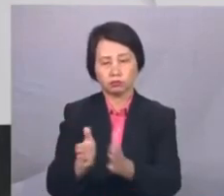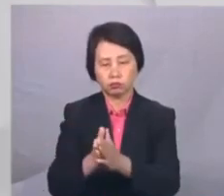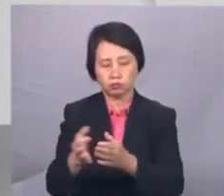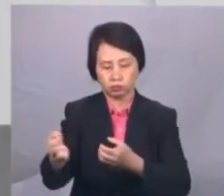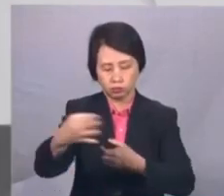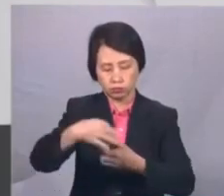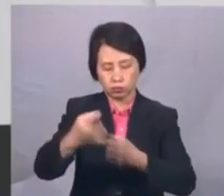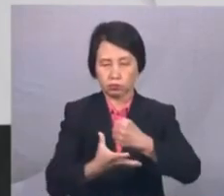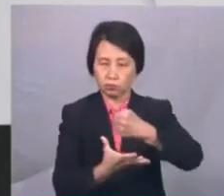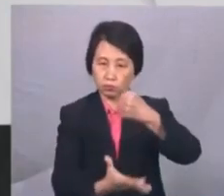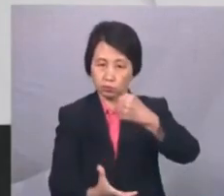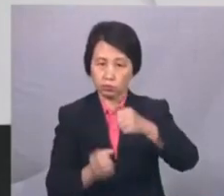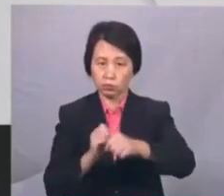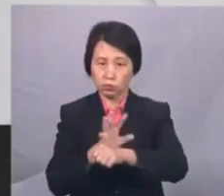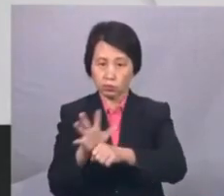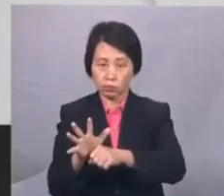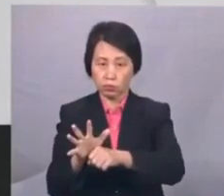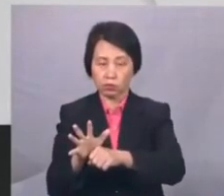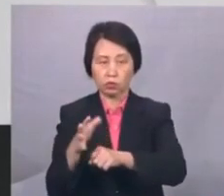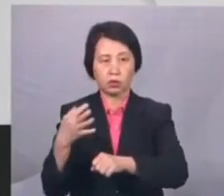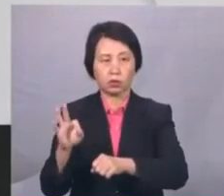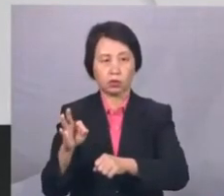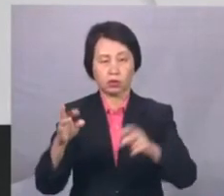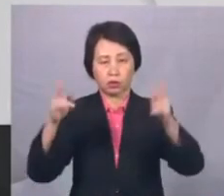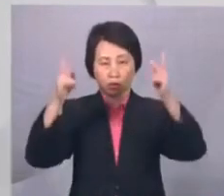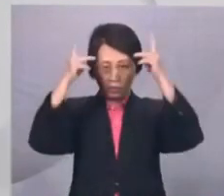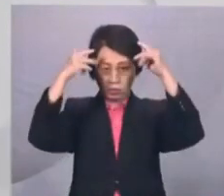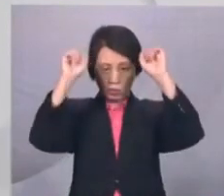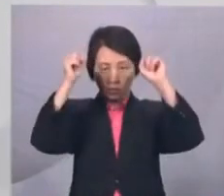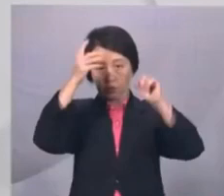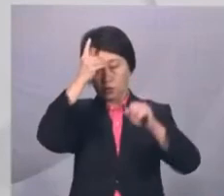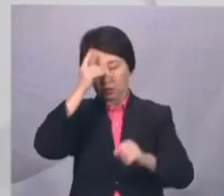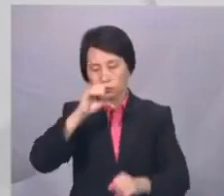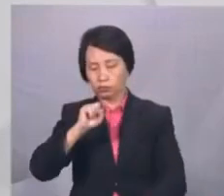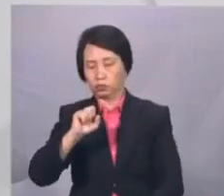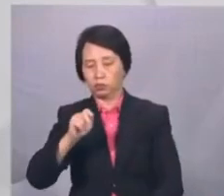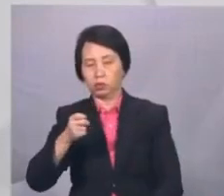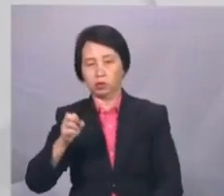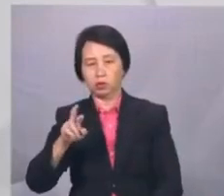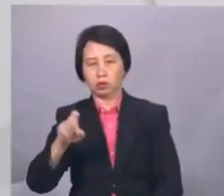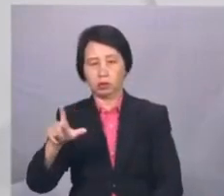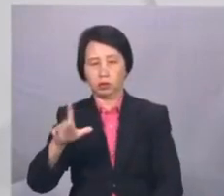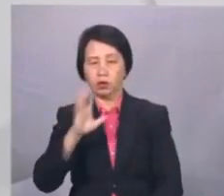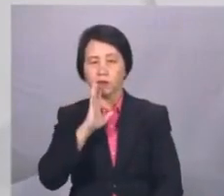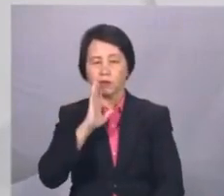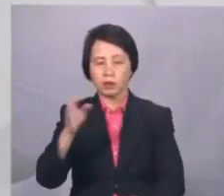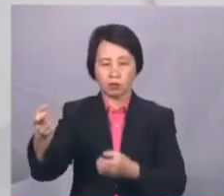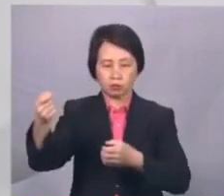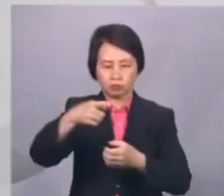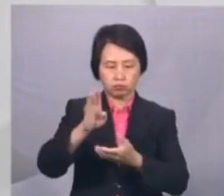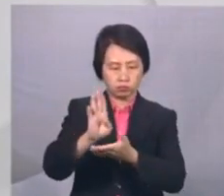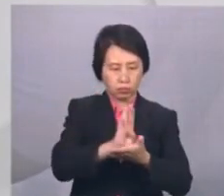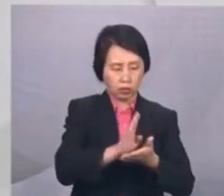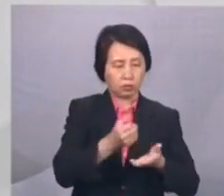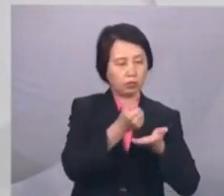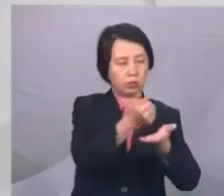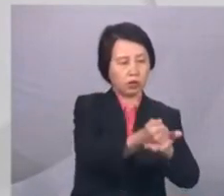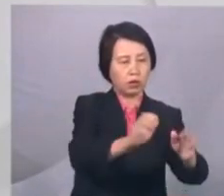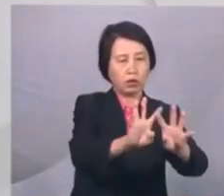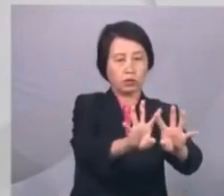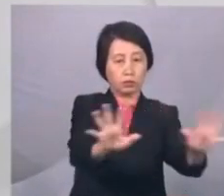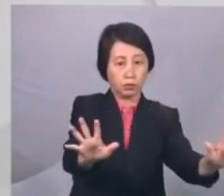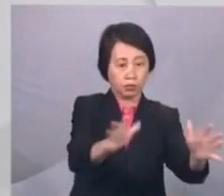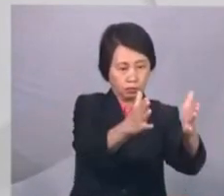bleseran bitcohitz membahas crowd funding presidennya lethocerus zaman Yahya berkata bantuan tersebut bagi membantu